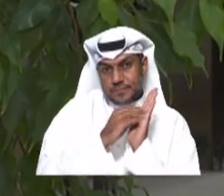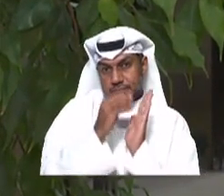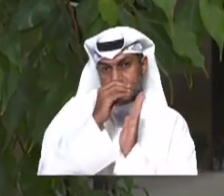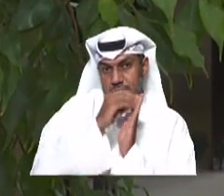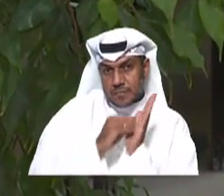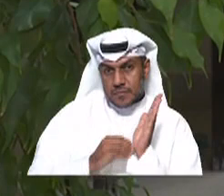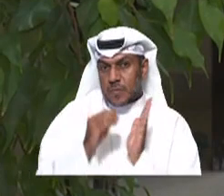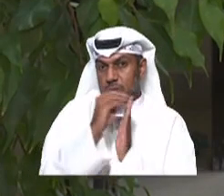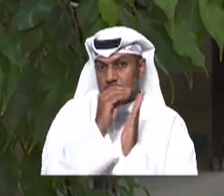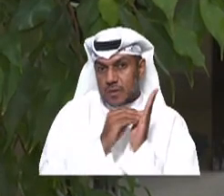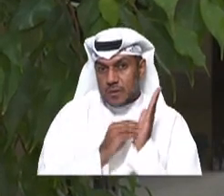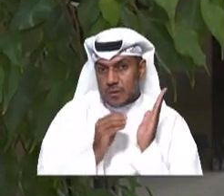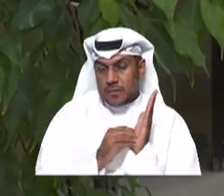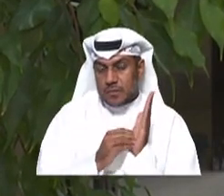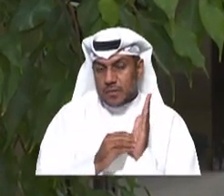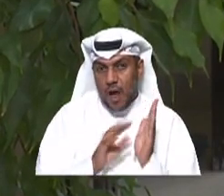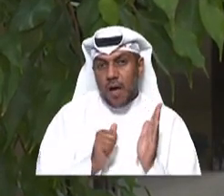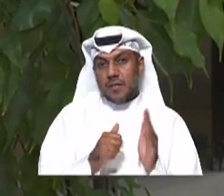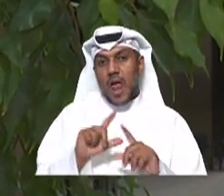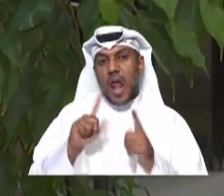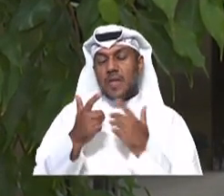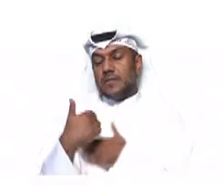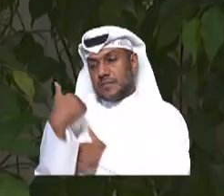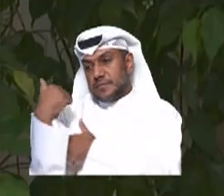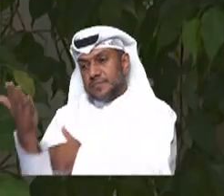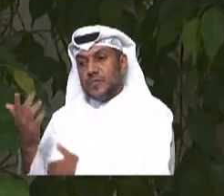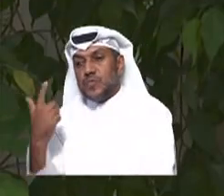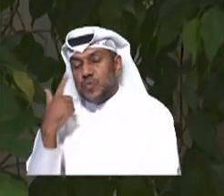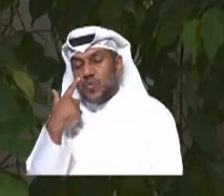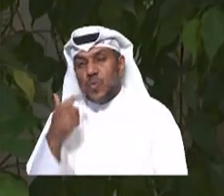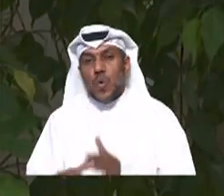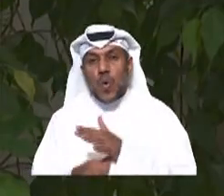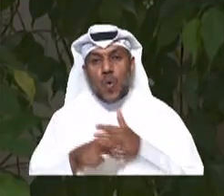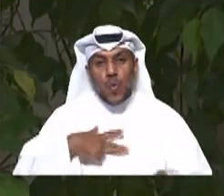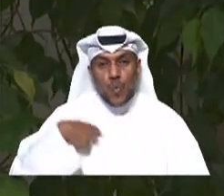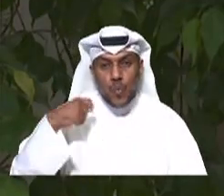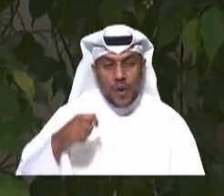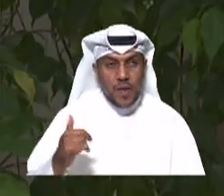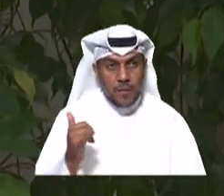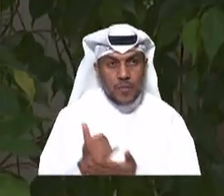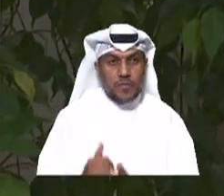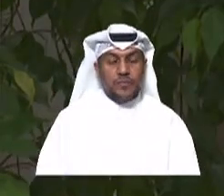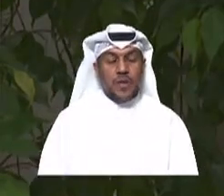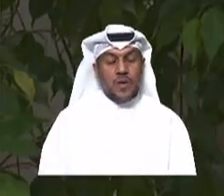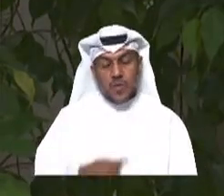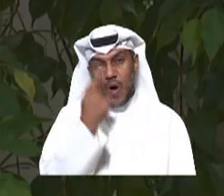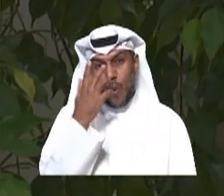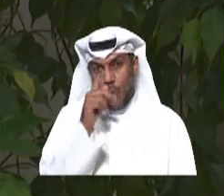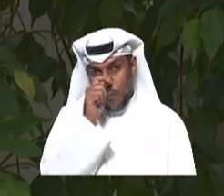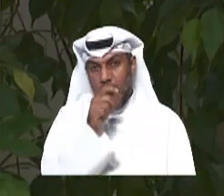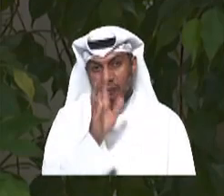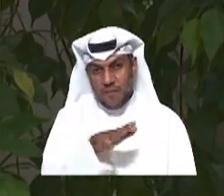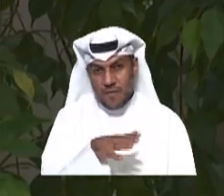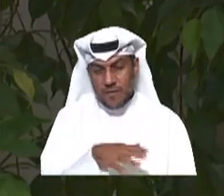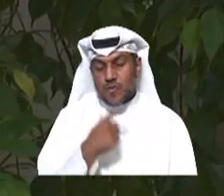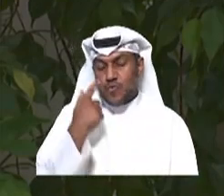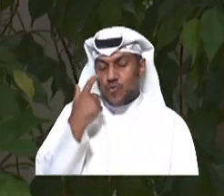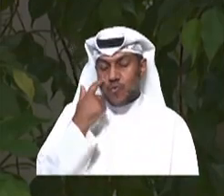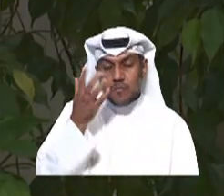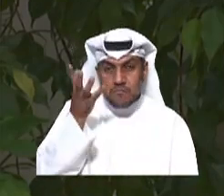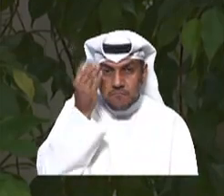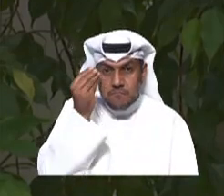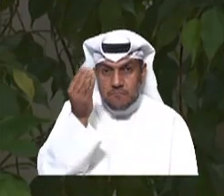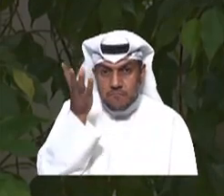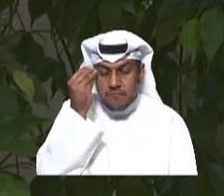للجنة لرفع التوصيات إلى مجلس الوزراء. طبعا عرفنا المخالفات اللي تصير وقت الانتخابات وطريقة الرقابة على